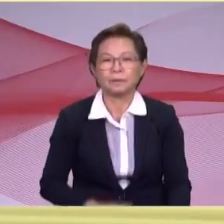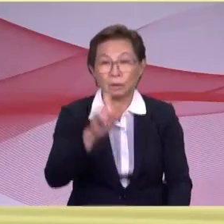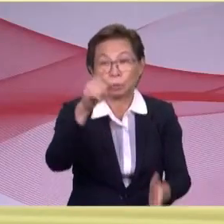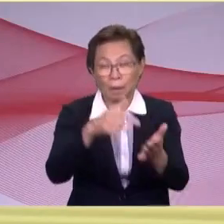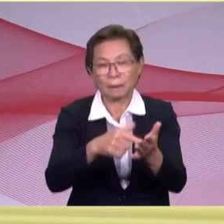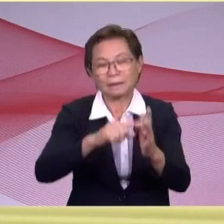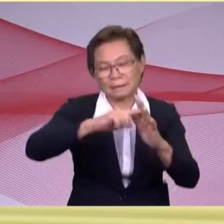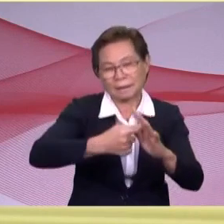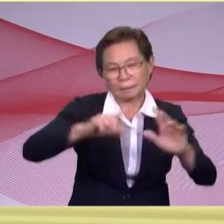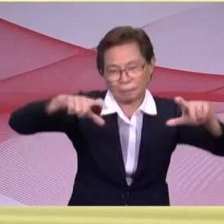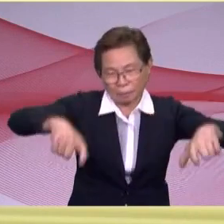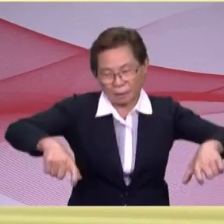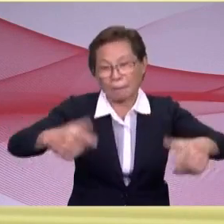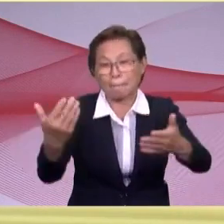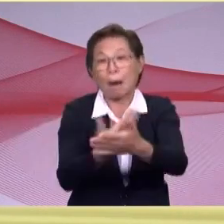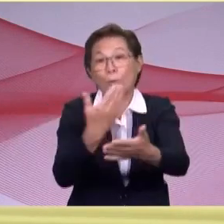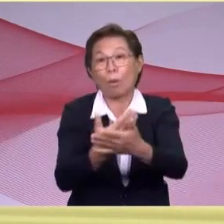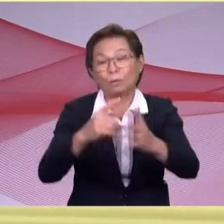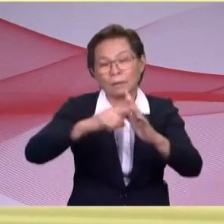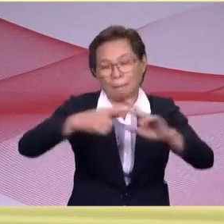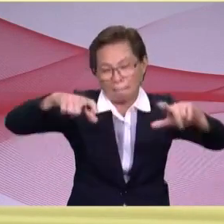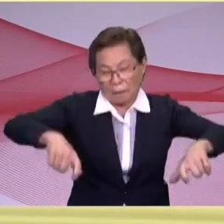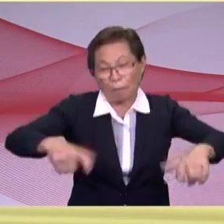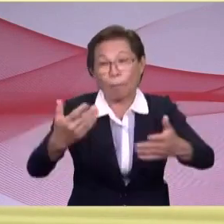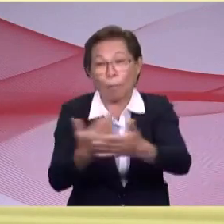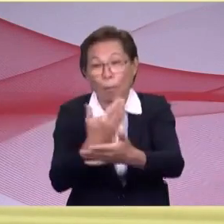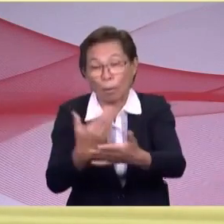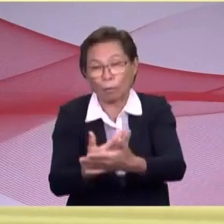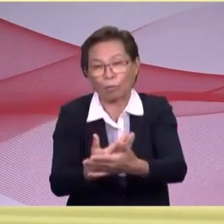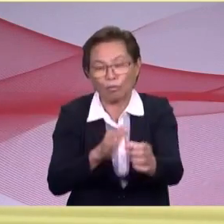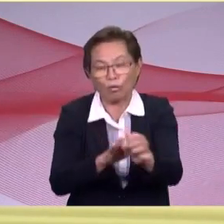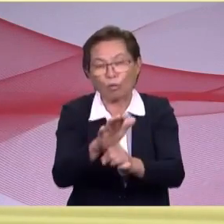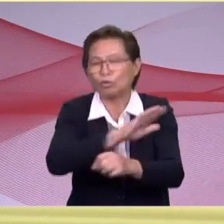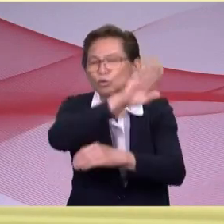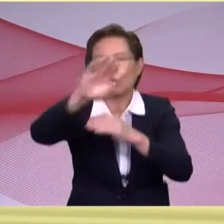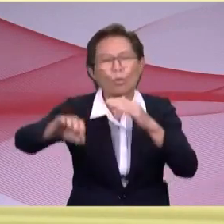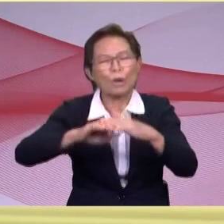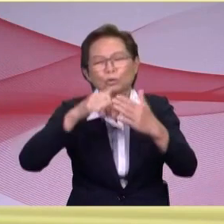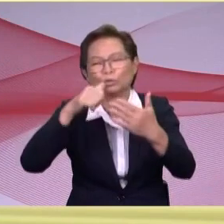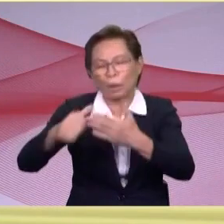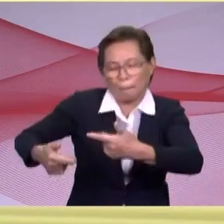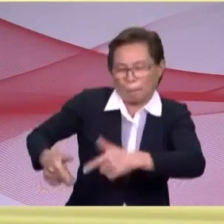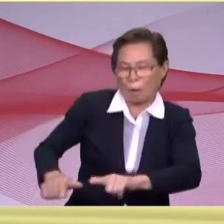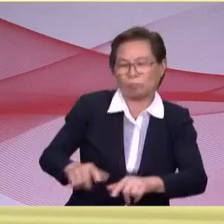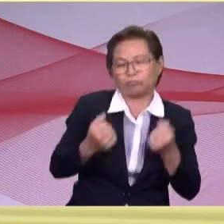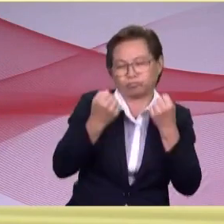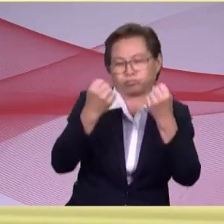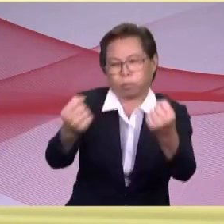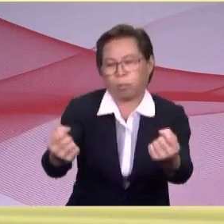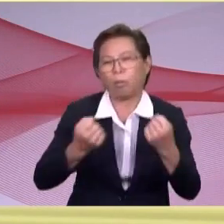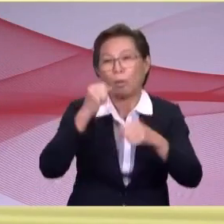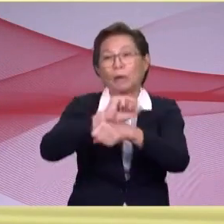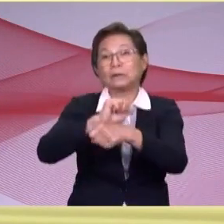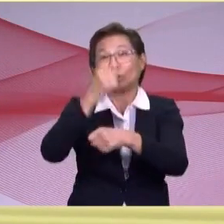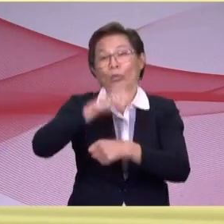Dengan pelaksanaan PKP yang baru ini, semua surat kebenaran perjalanan untuk